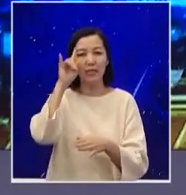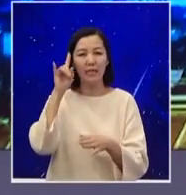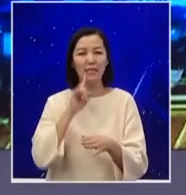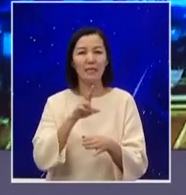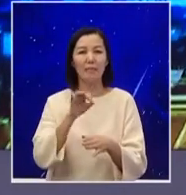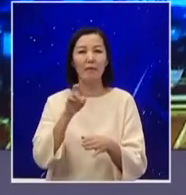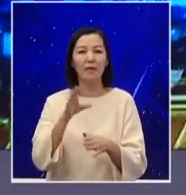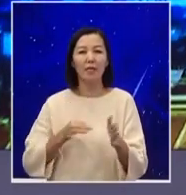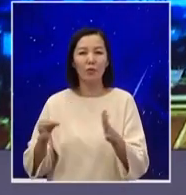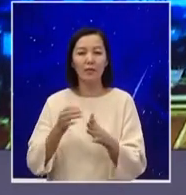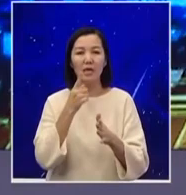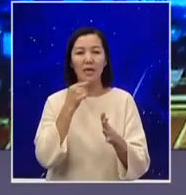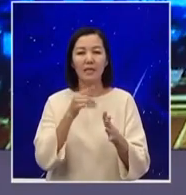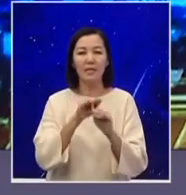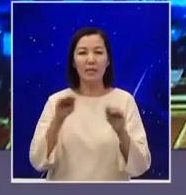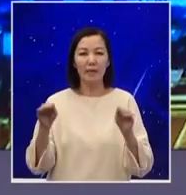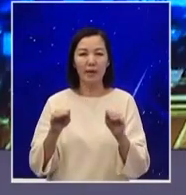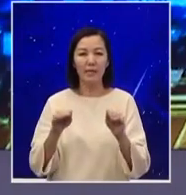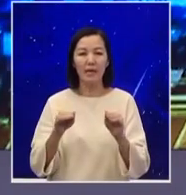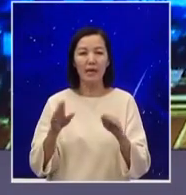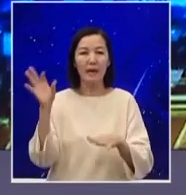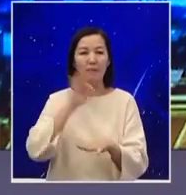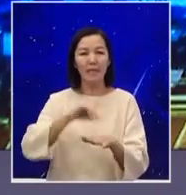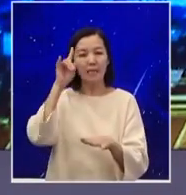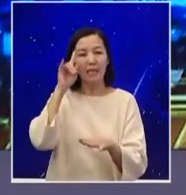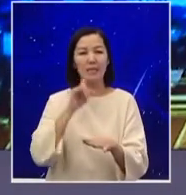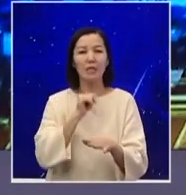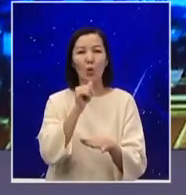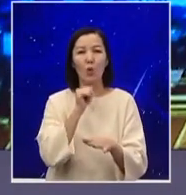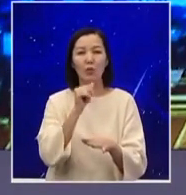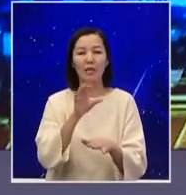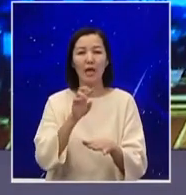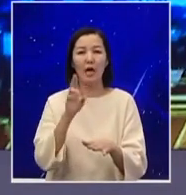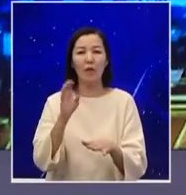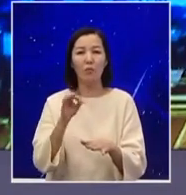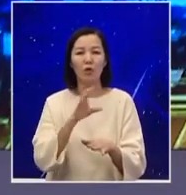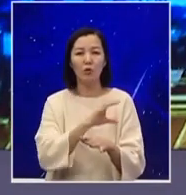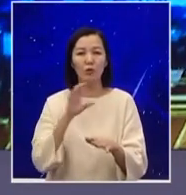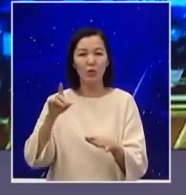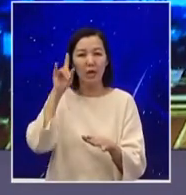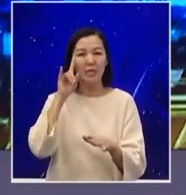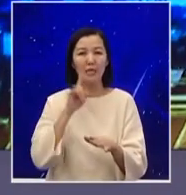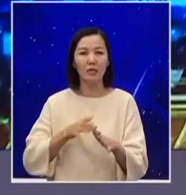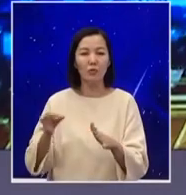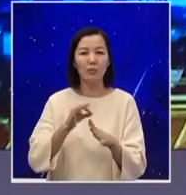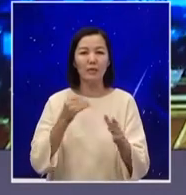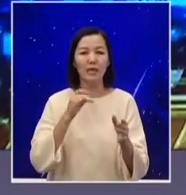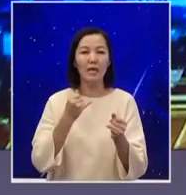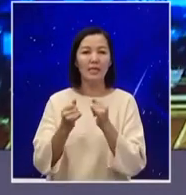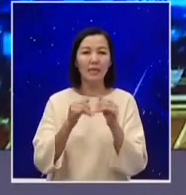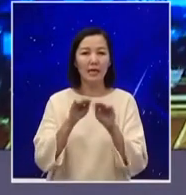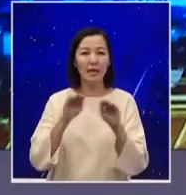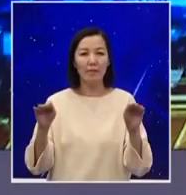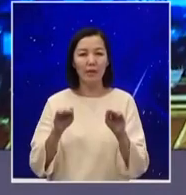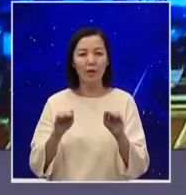Қазақстан, Павлодар облыстары қызыл аймақта болса, Батыс Қазақстан, Қостанай, Ақмола және Солтүстік Қазақстан облысы сары